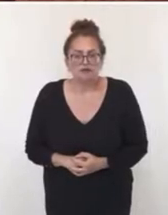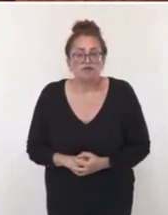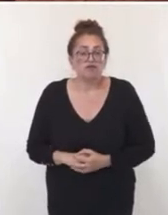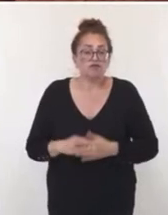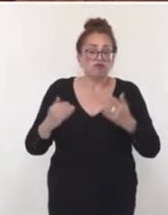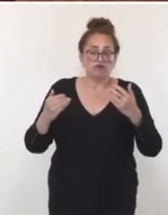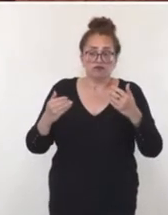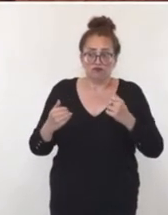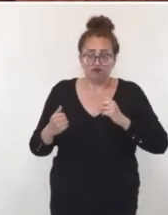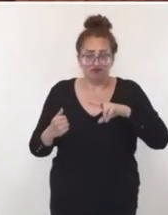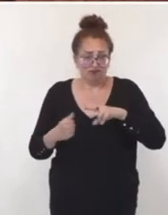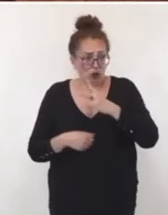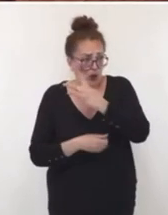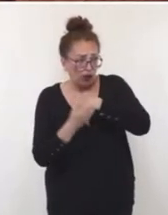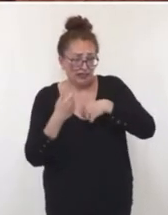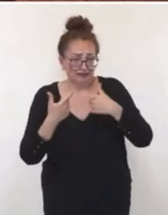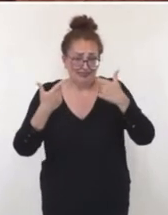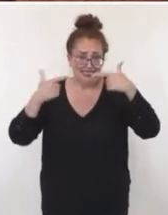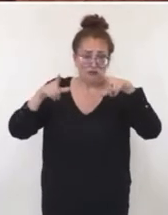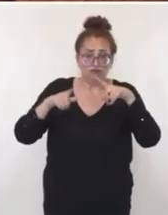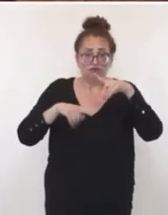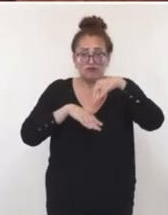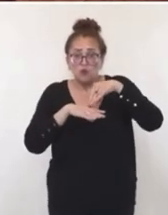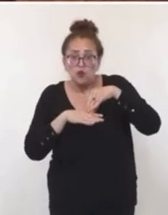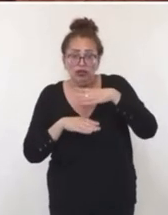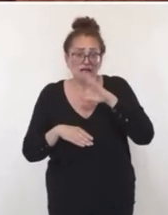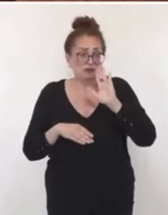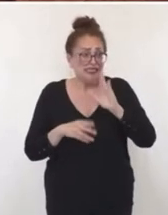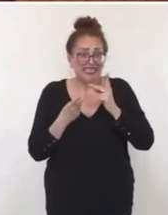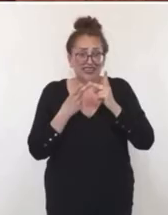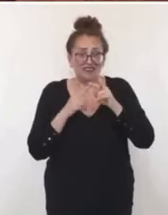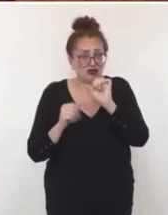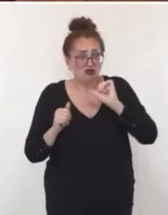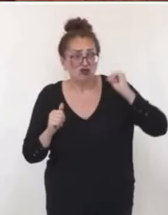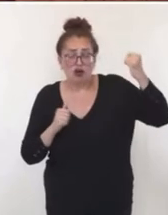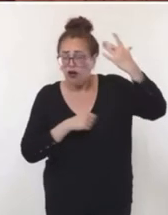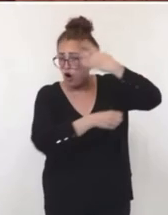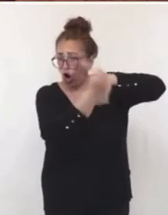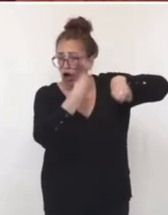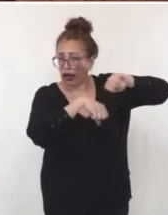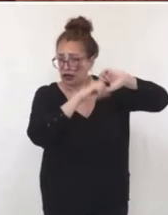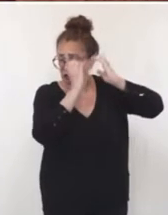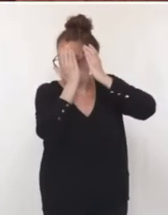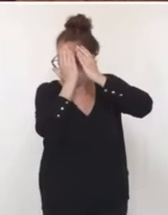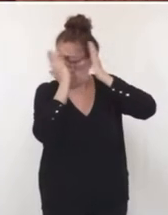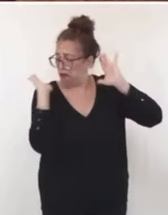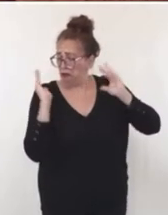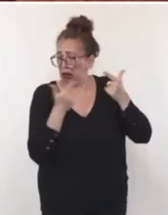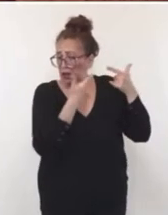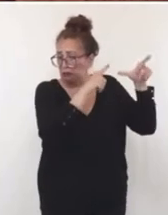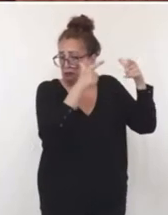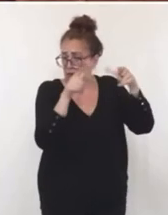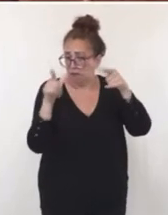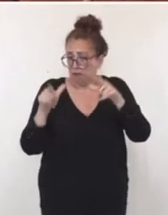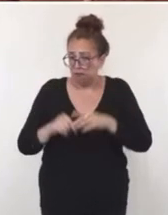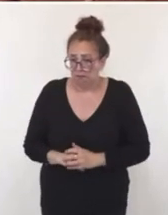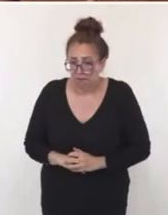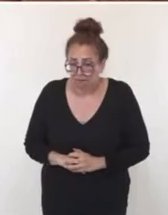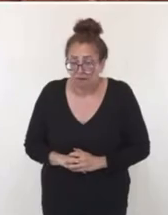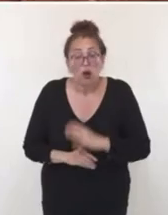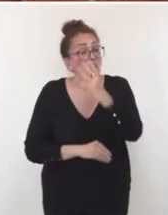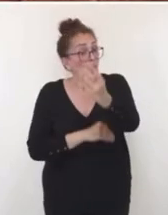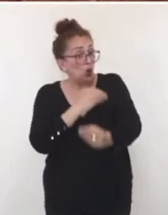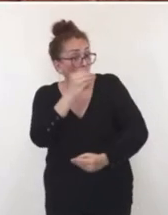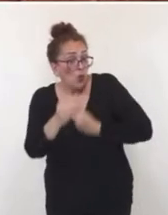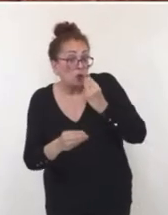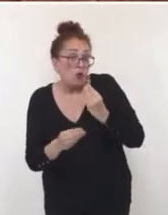librement, chaque conseil municipal, chaque exécutif peut les constituer. Et on peut également les faire évoluer.